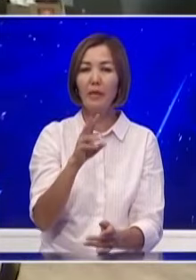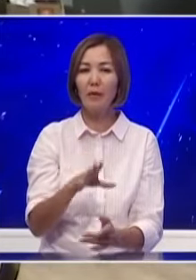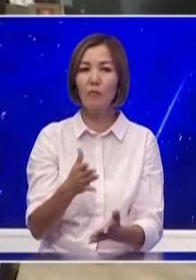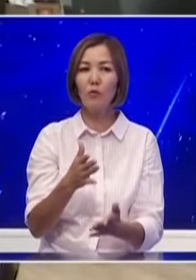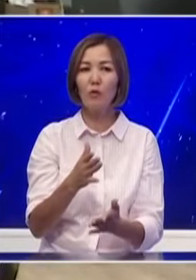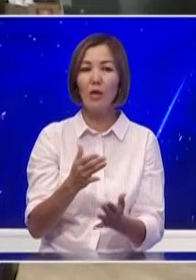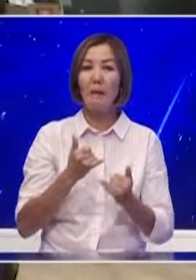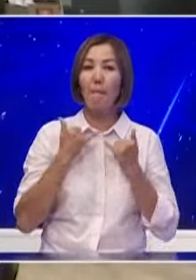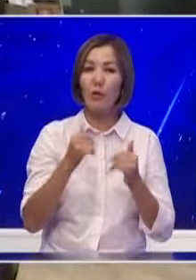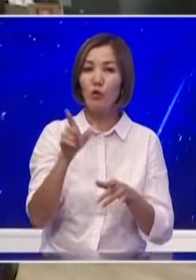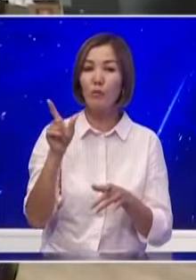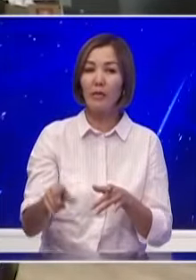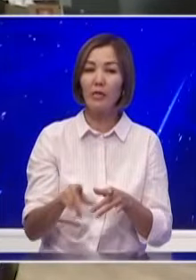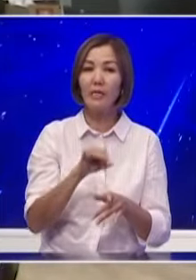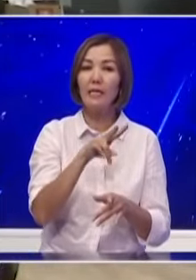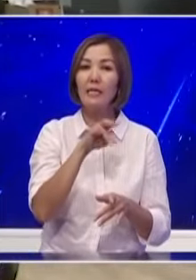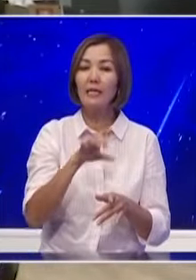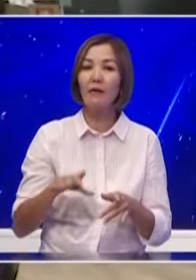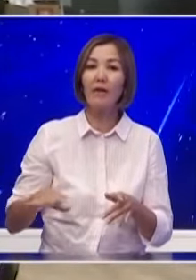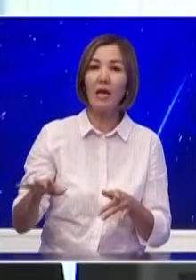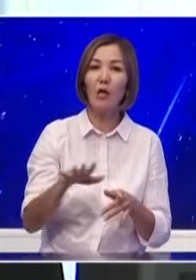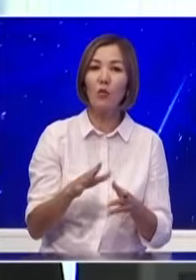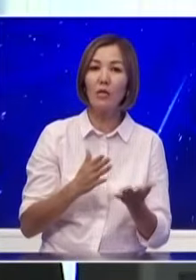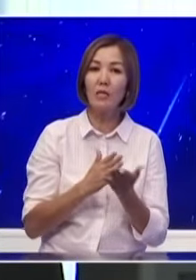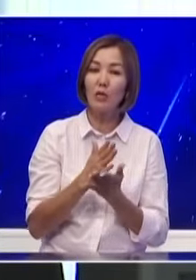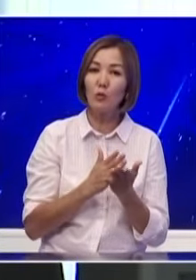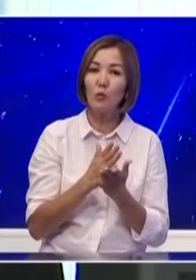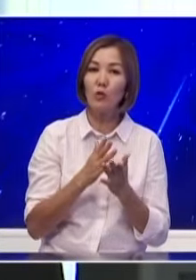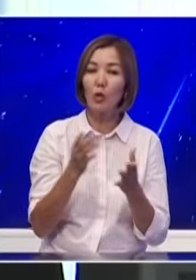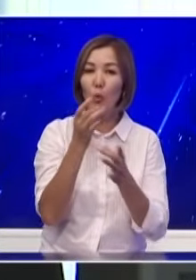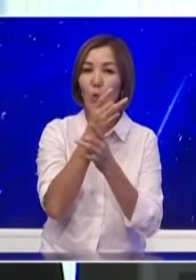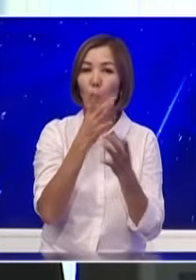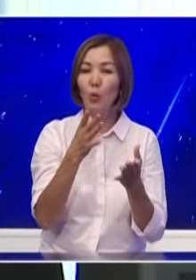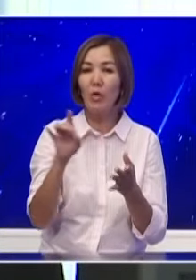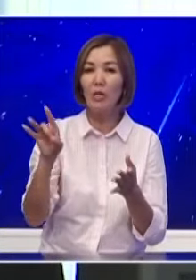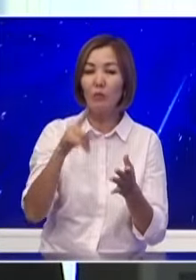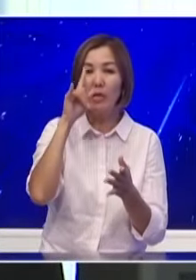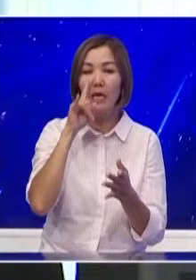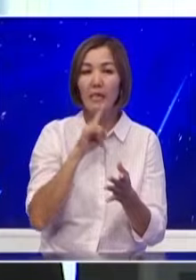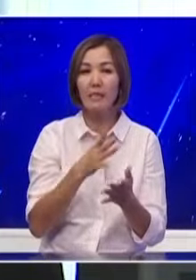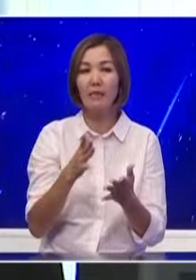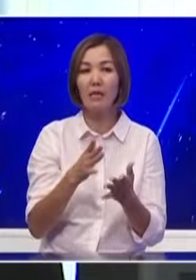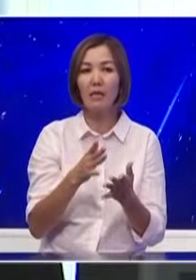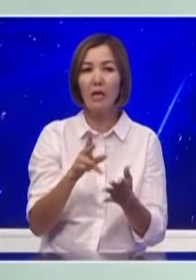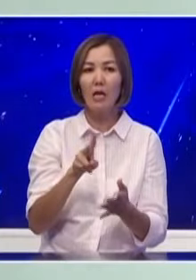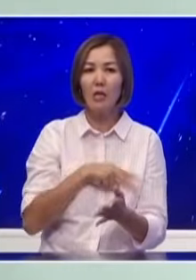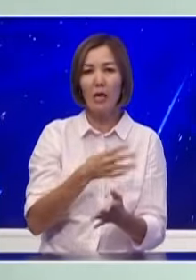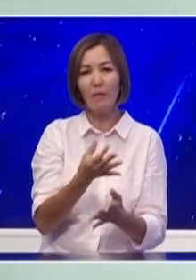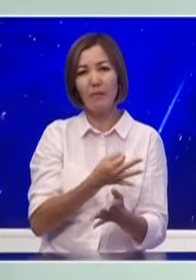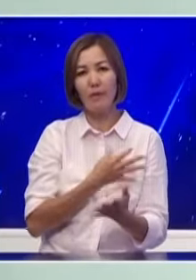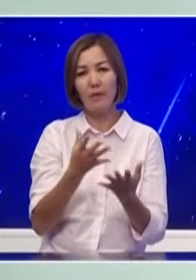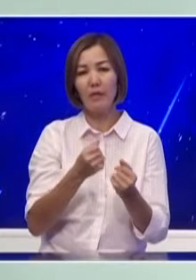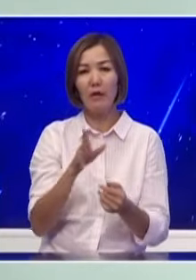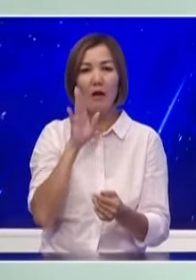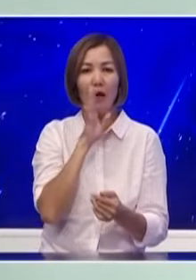является почетным гражданином Илийского района, заслуженным деятелем культуры Республики Казахстан, обладателем нагрудных знаков «Ана